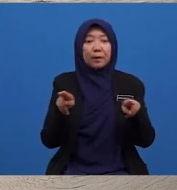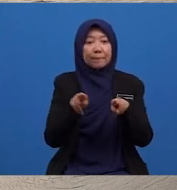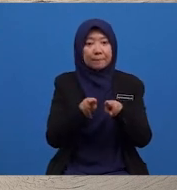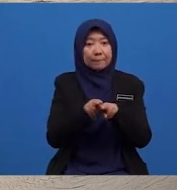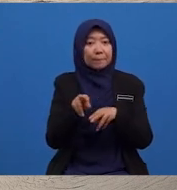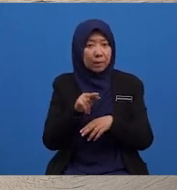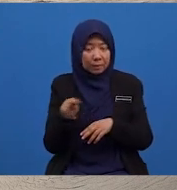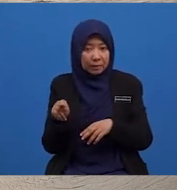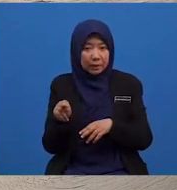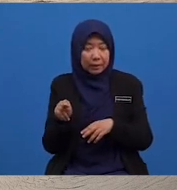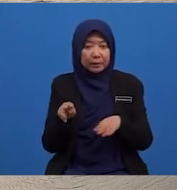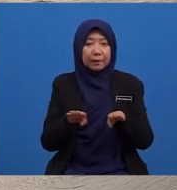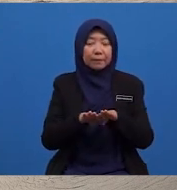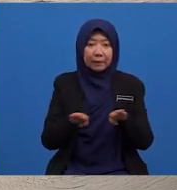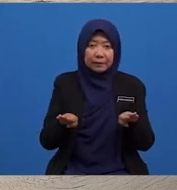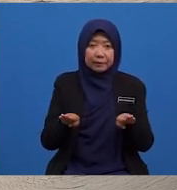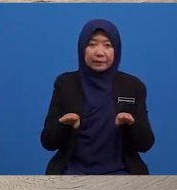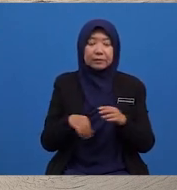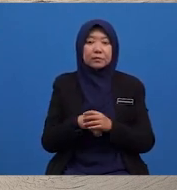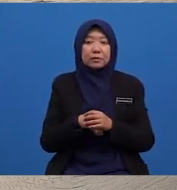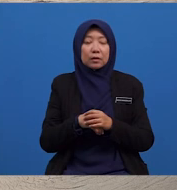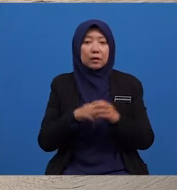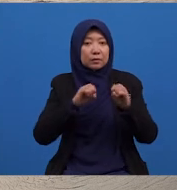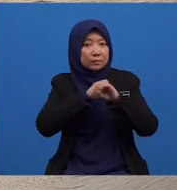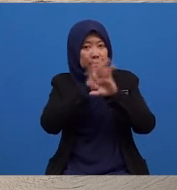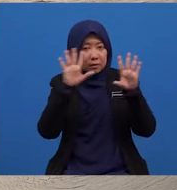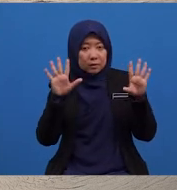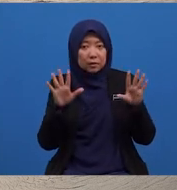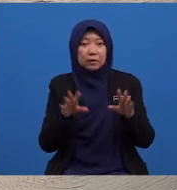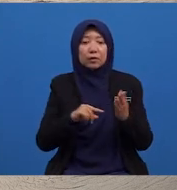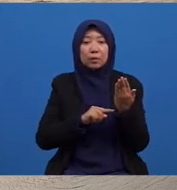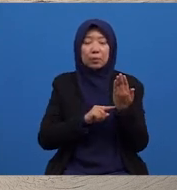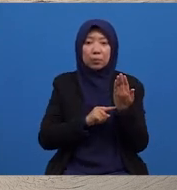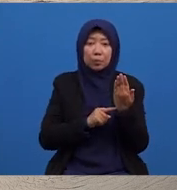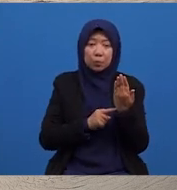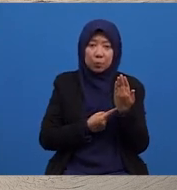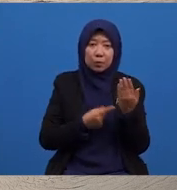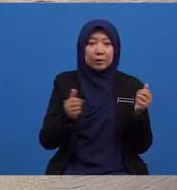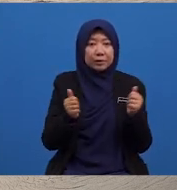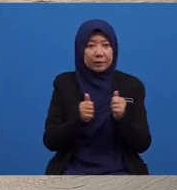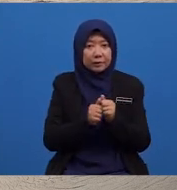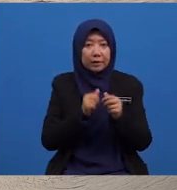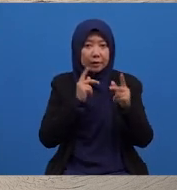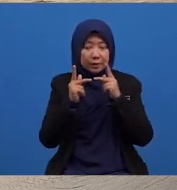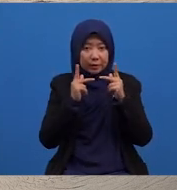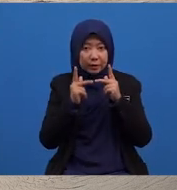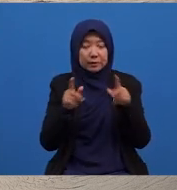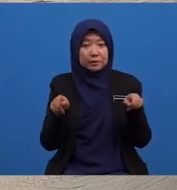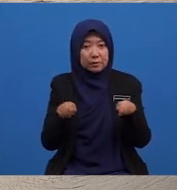menyatakan perbandingan secara terang-terangan didahului dengan kata-kata perbandingan